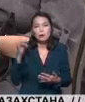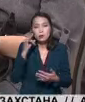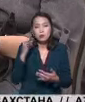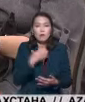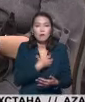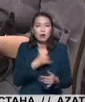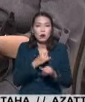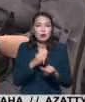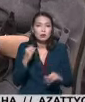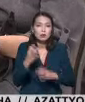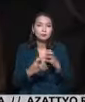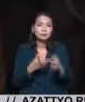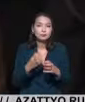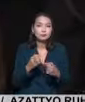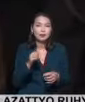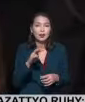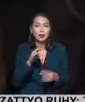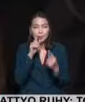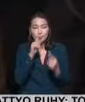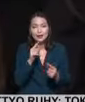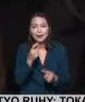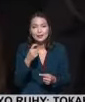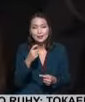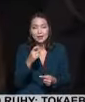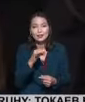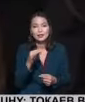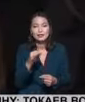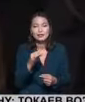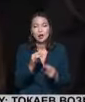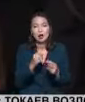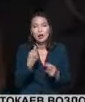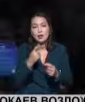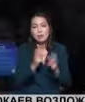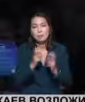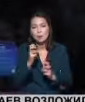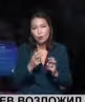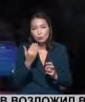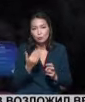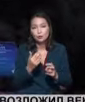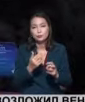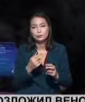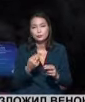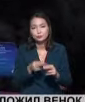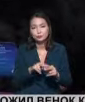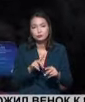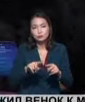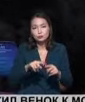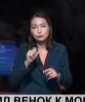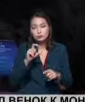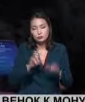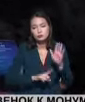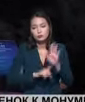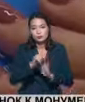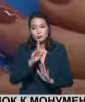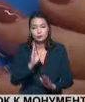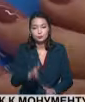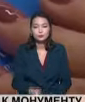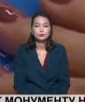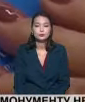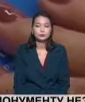мирового антиядерного движения и атомной промышленности. Переговоры по строительству АЭС скоро начнутся, отметили в профильном ведомстве.